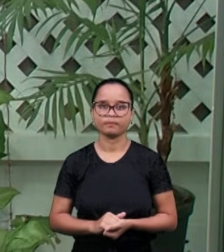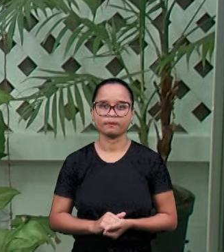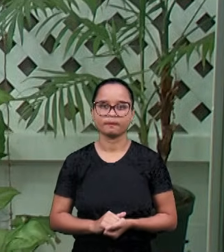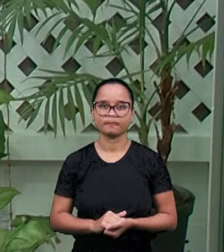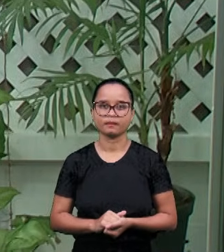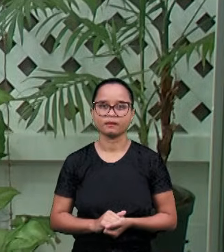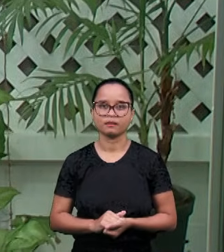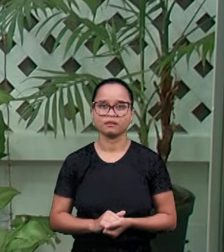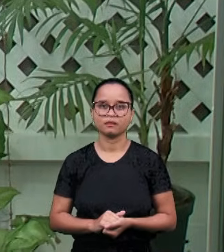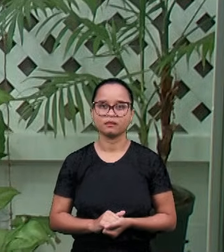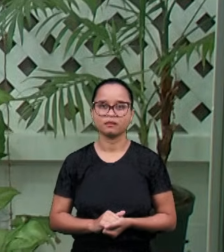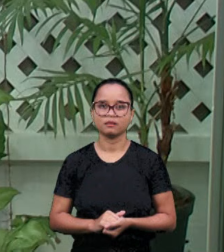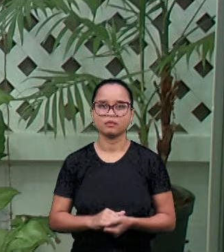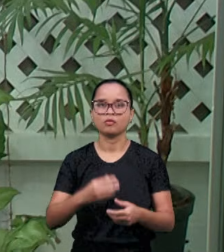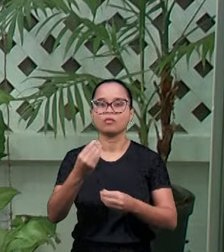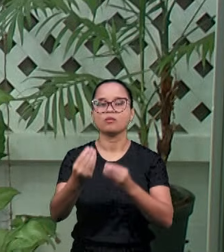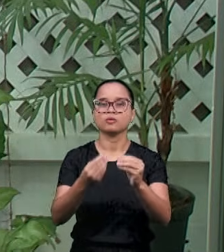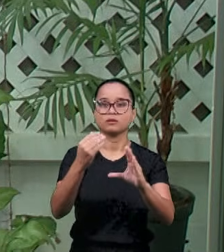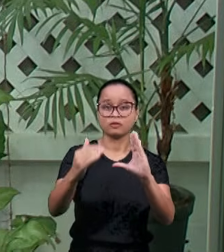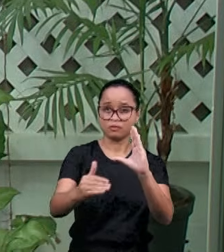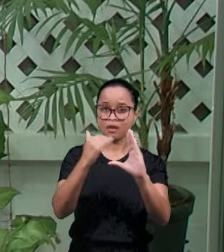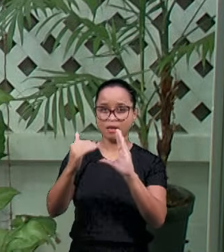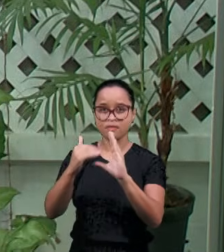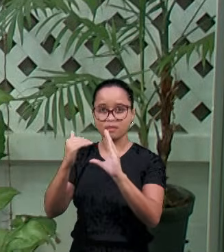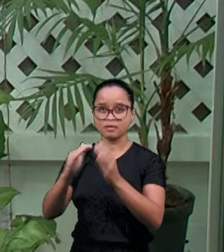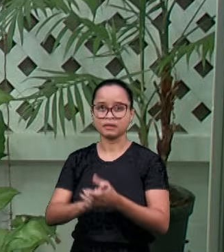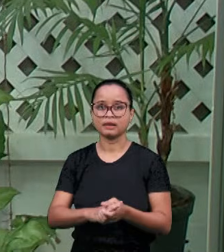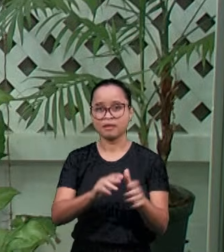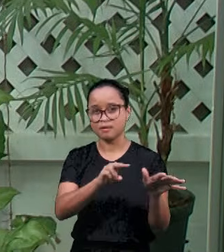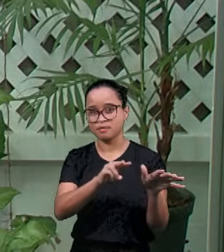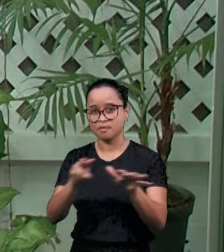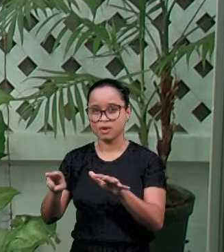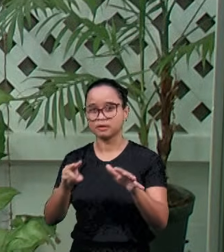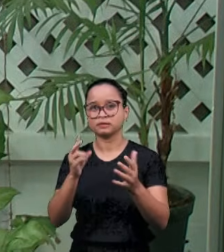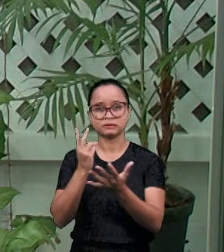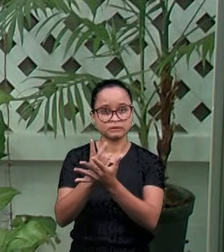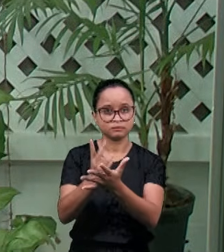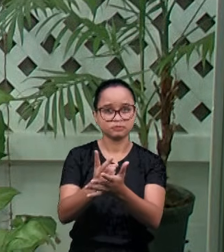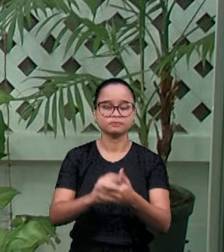par rapport aux contributions qui sont envoyées toutes les semaines